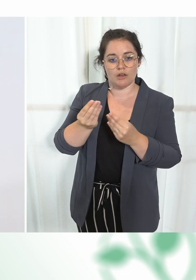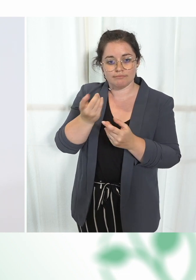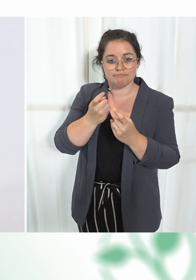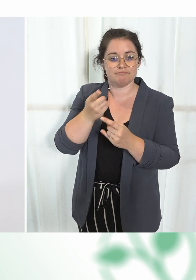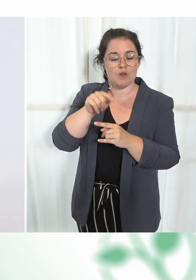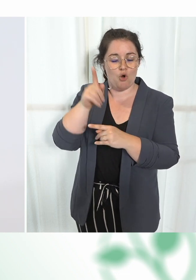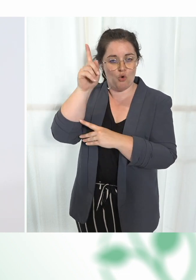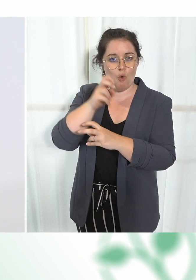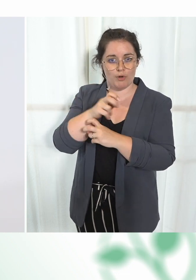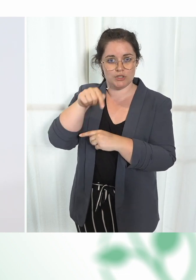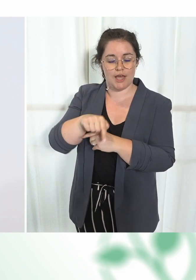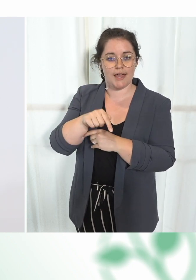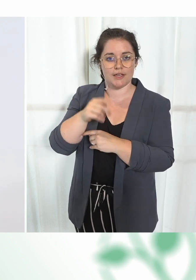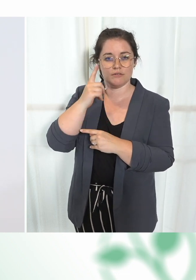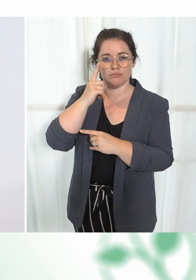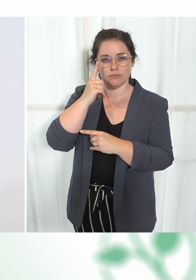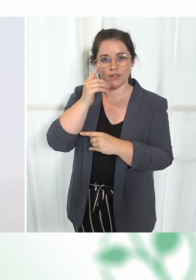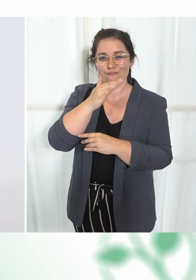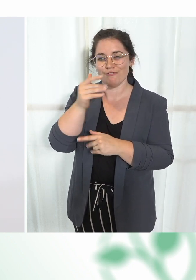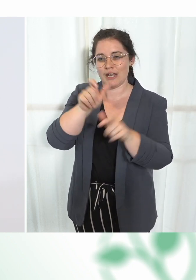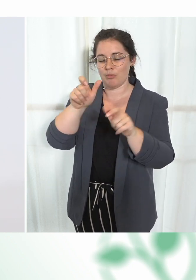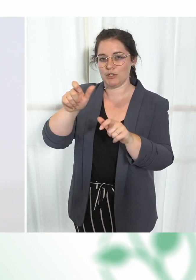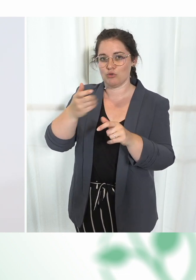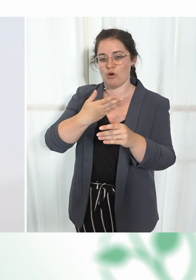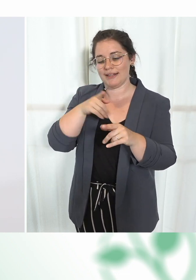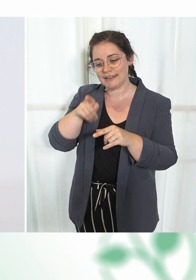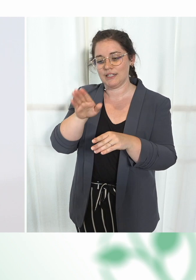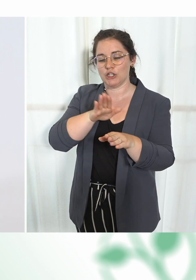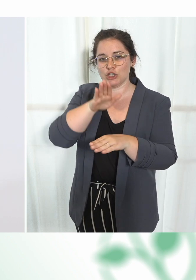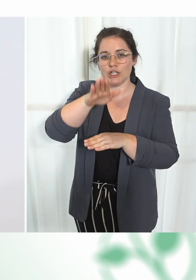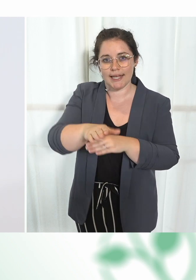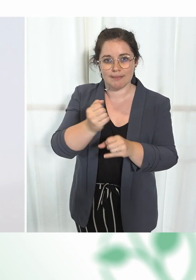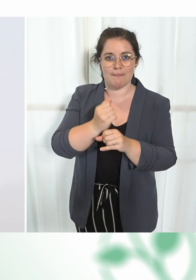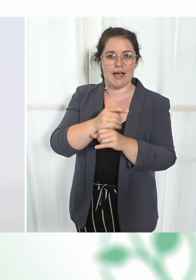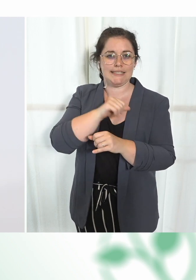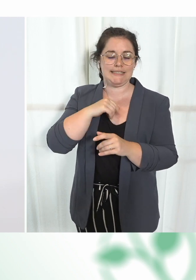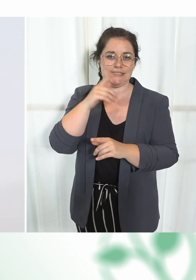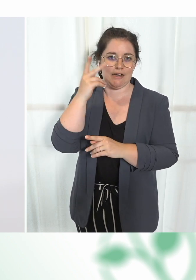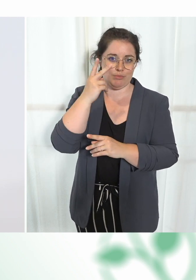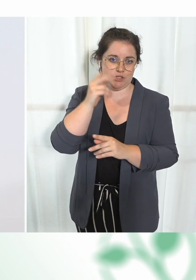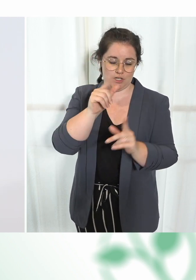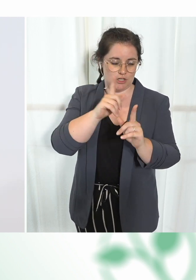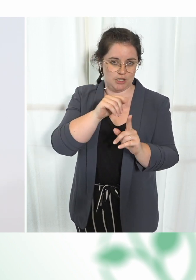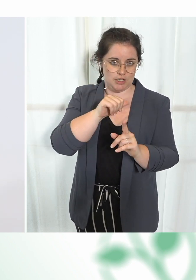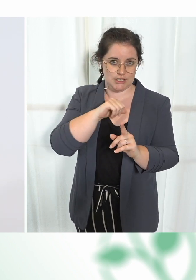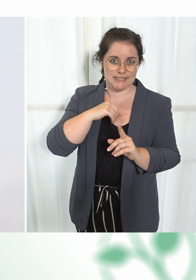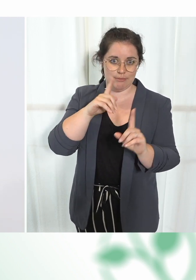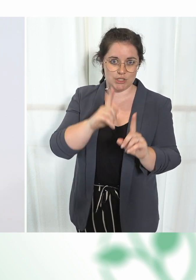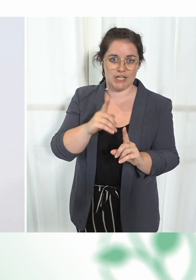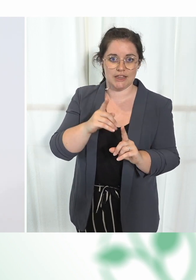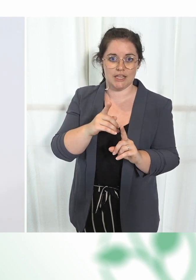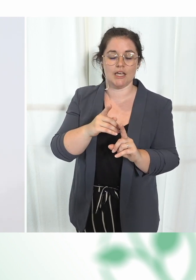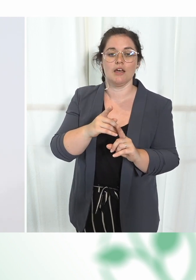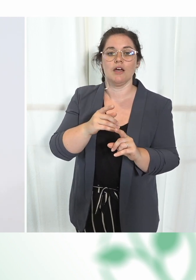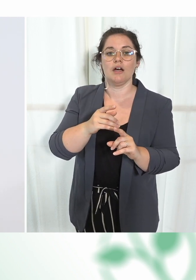auch in Oberösterreich viele Menschen diesen Schritt machen, in die Wirtschaft gehen, selbstständig werden, Unternehmen gründen und Menschen mit Behinderung anstellen. Wir freuen